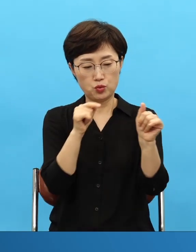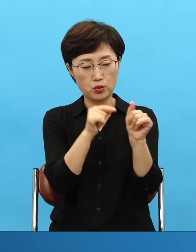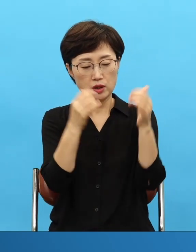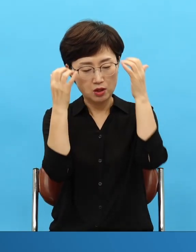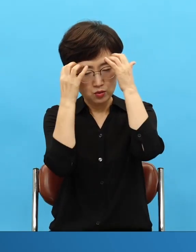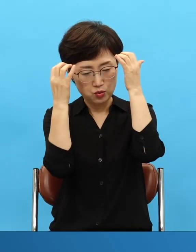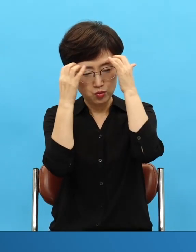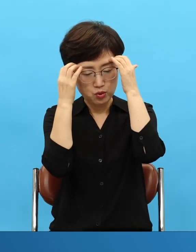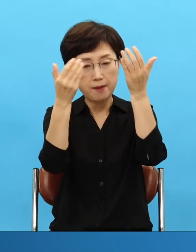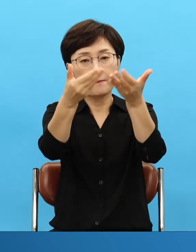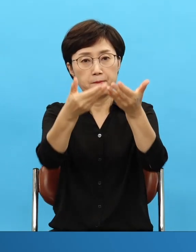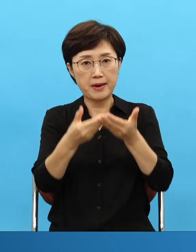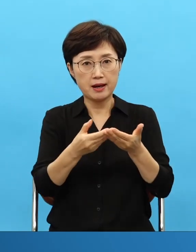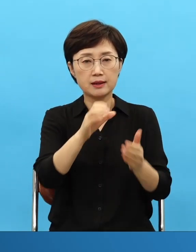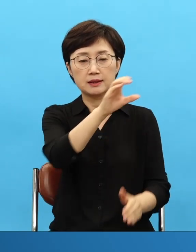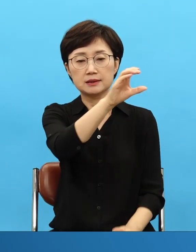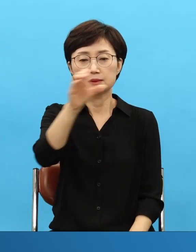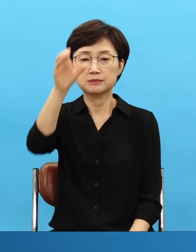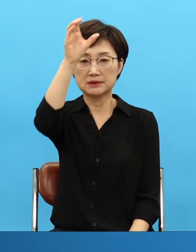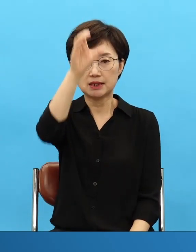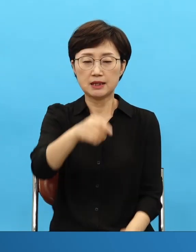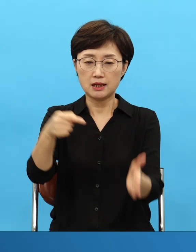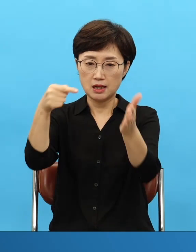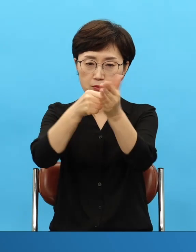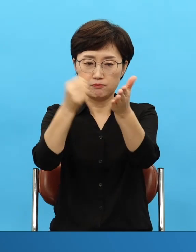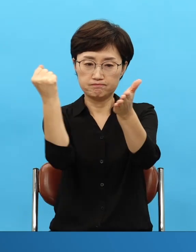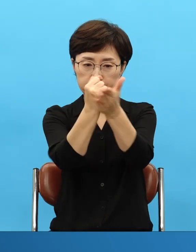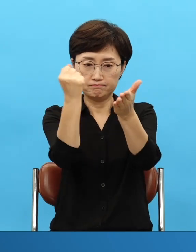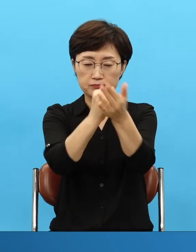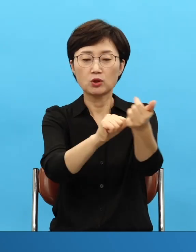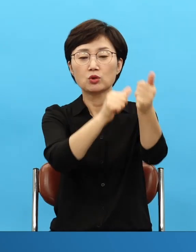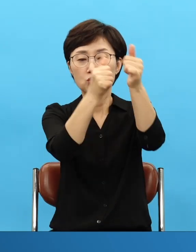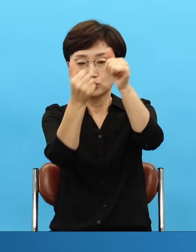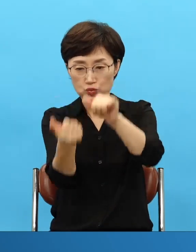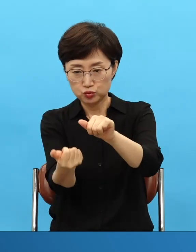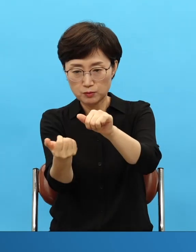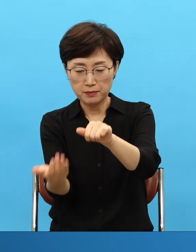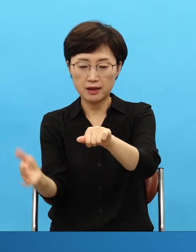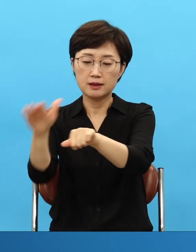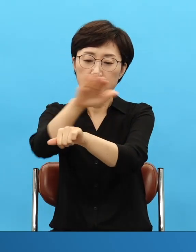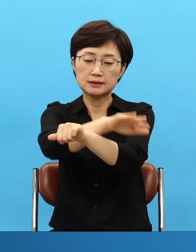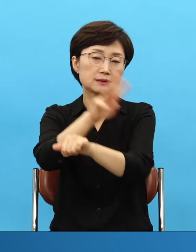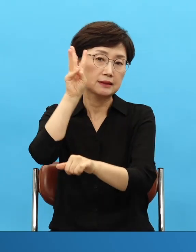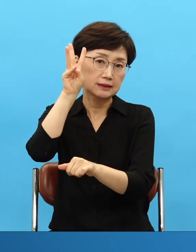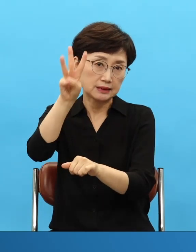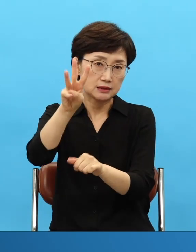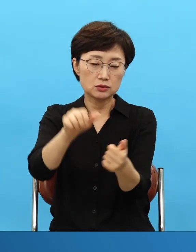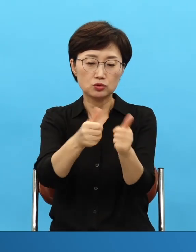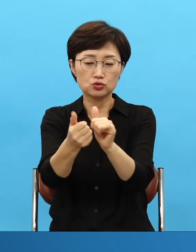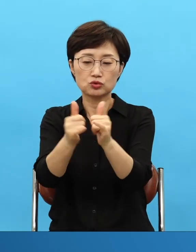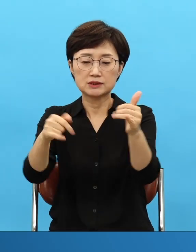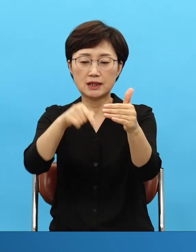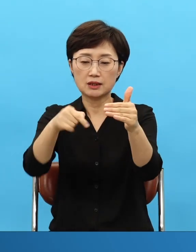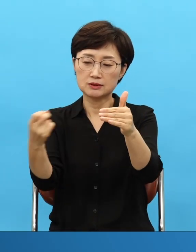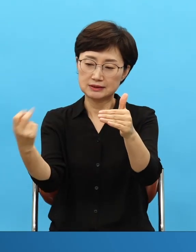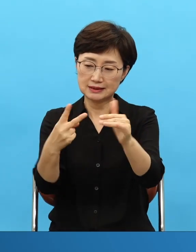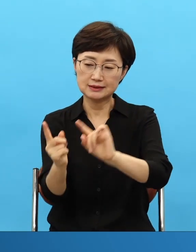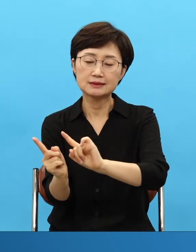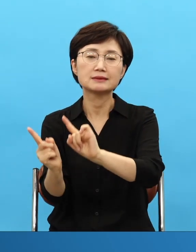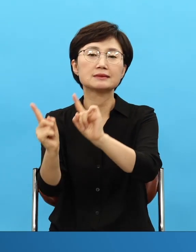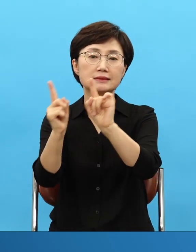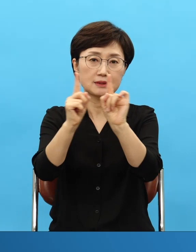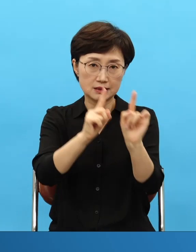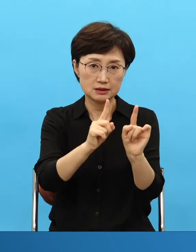나시고 본디오 빌라도에게 고난을 받으사 십자가에 못 박혀 죽으시고 장사한 지 사흘 만에 죽은